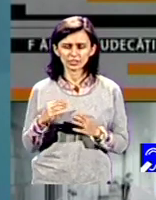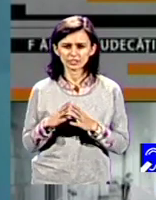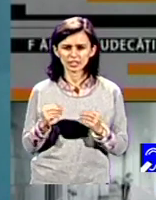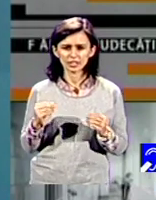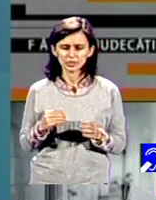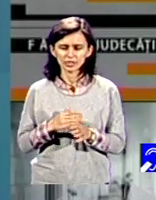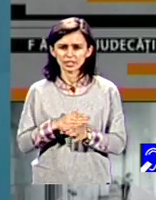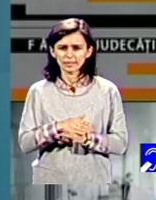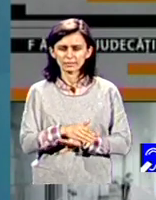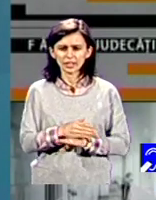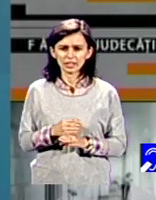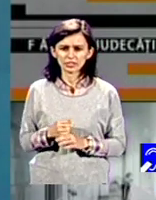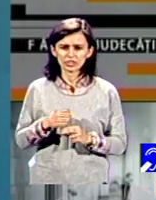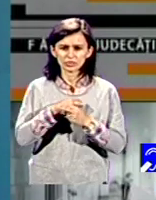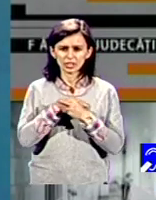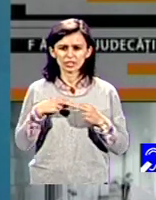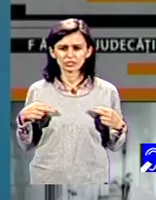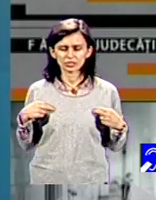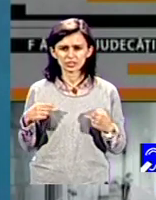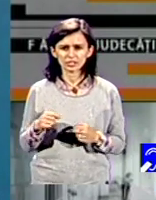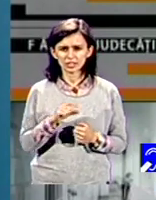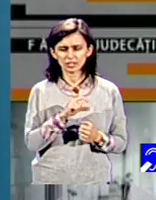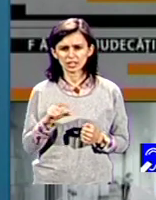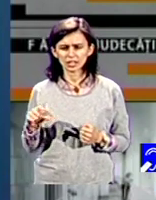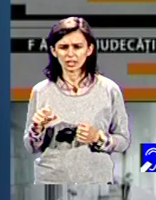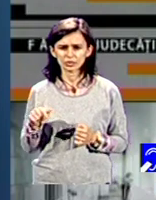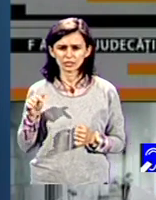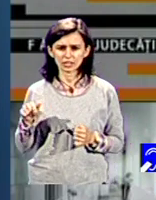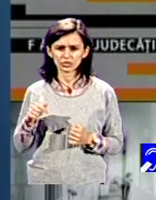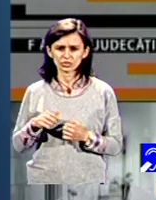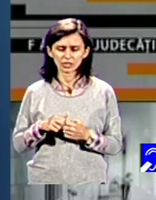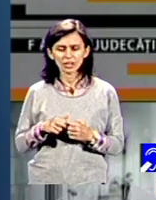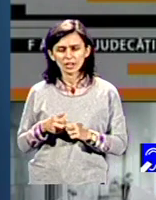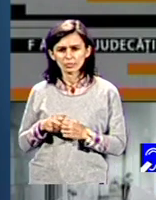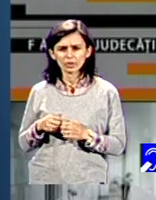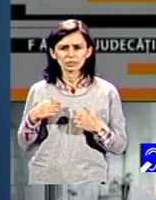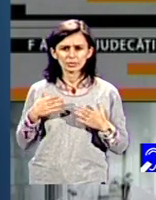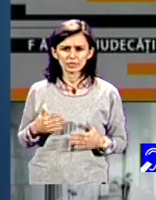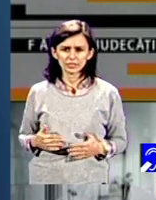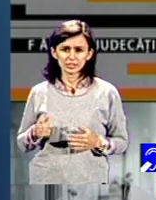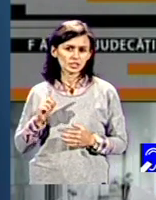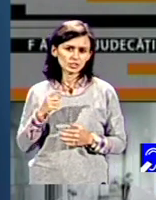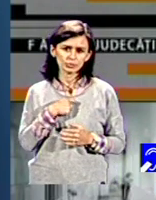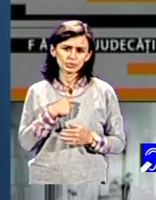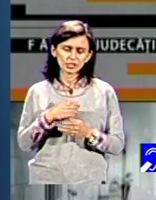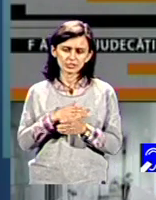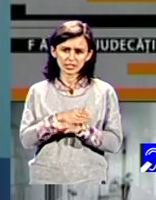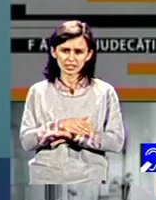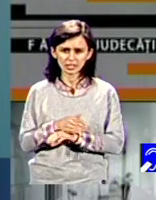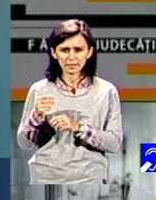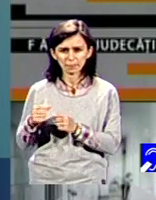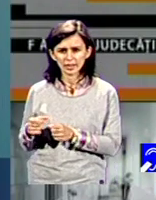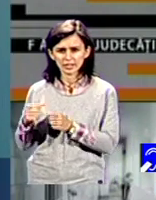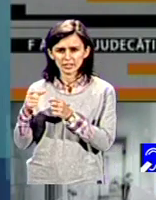accesul la justiție În primul rând din cauza acestei componente fizice ale nu putea sa intre in incinta judecatorii se